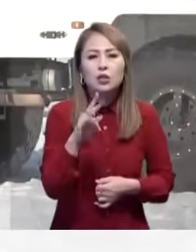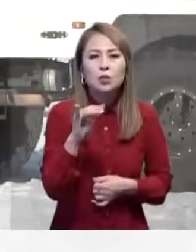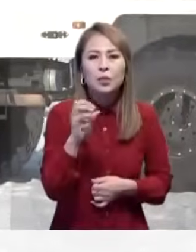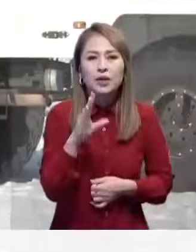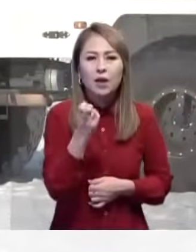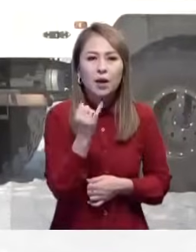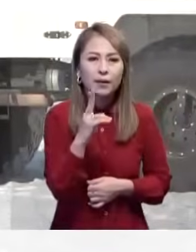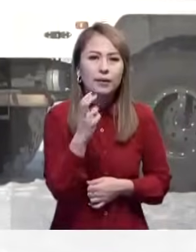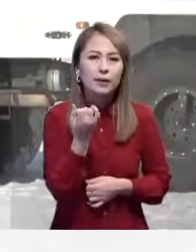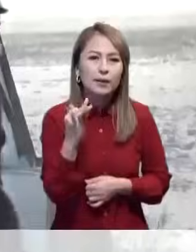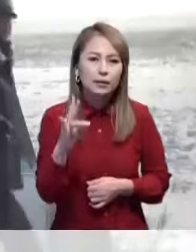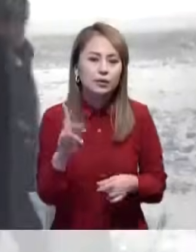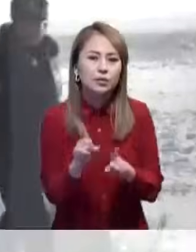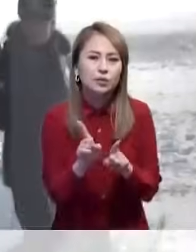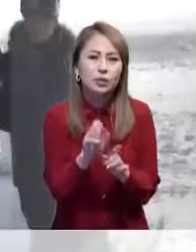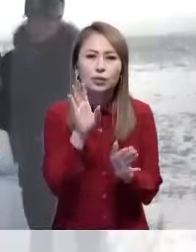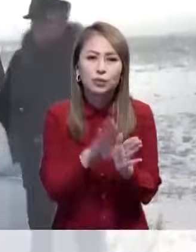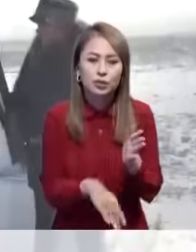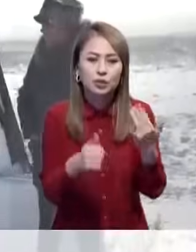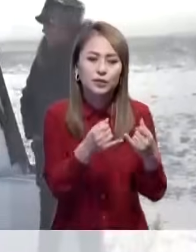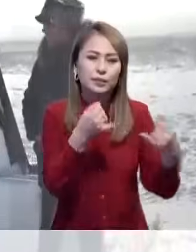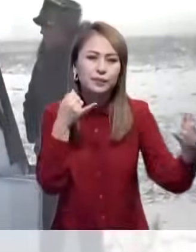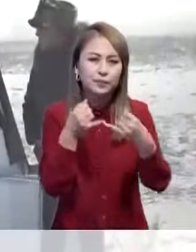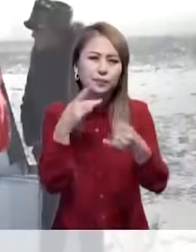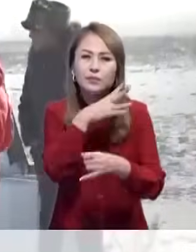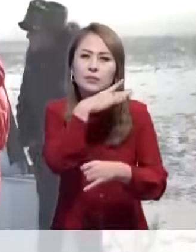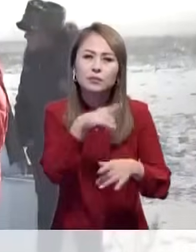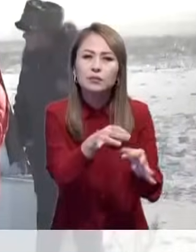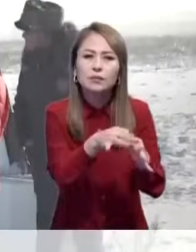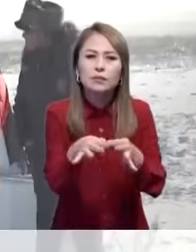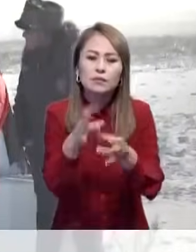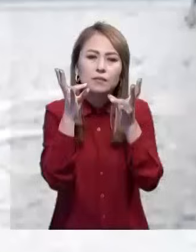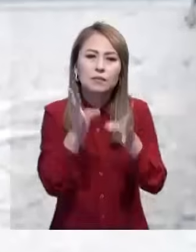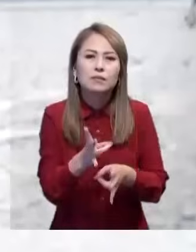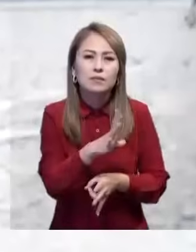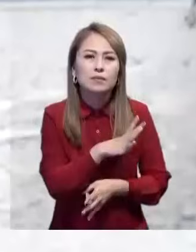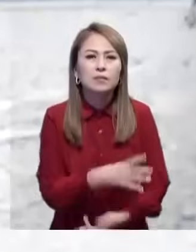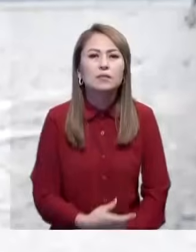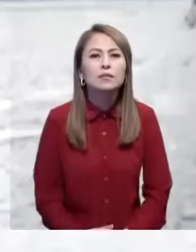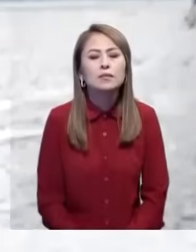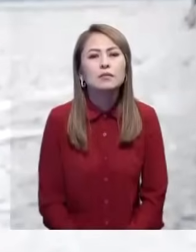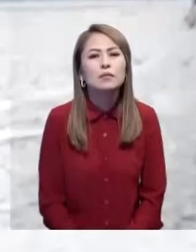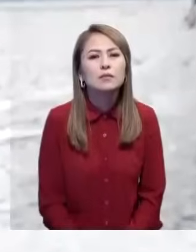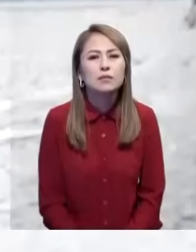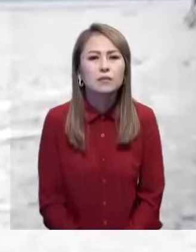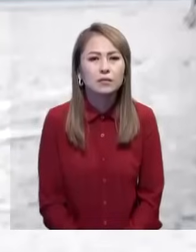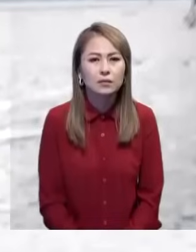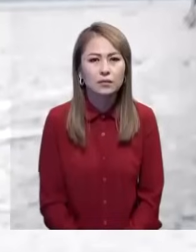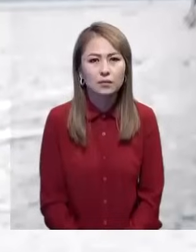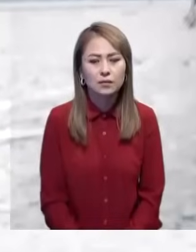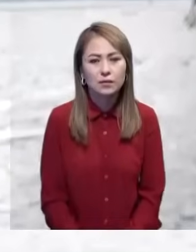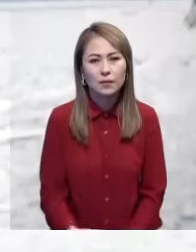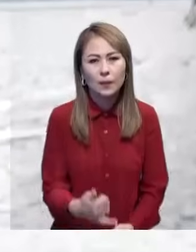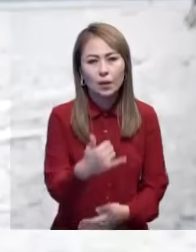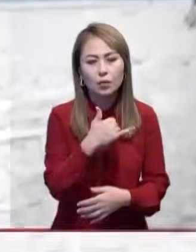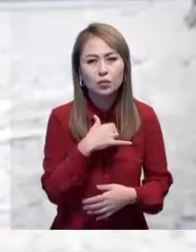Аққайың аудандарында жағдай тіптен қиын. Желілердің көбі осы аудандарда зақымданған. Все выходные у нас и суббота воскресенье работал